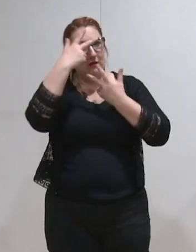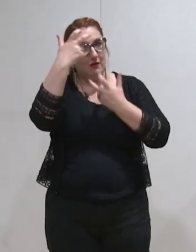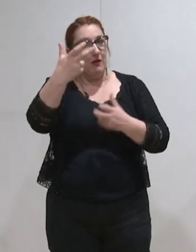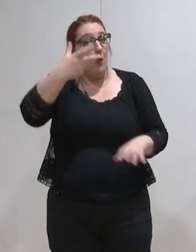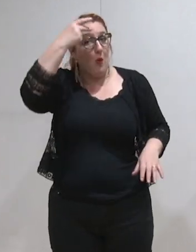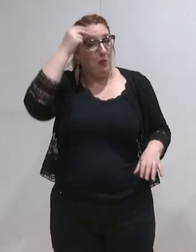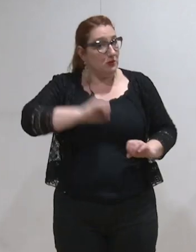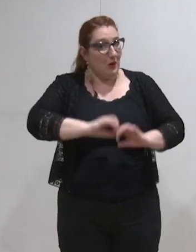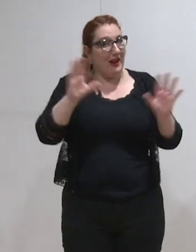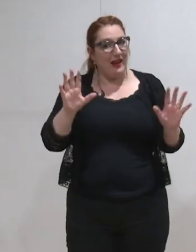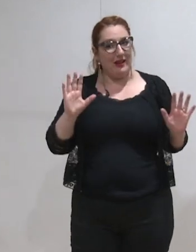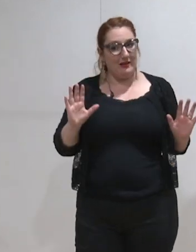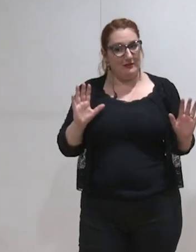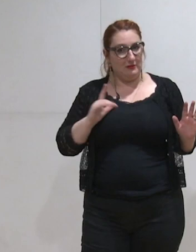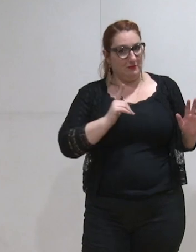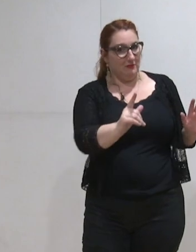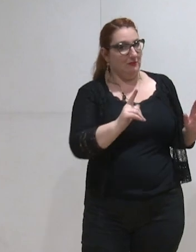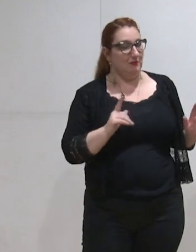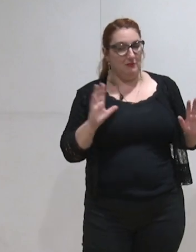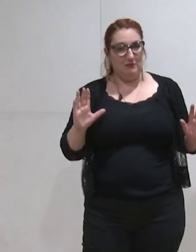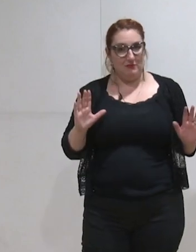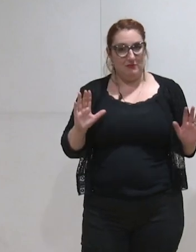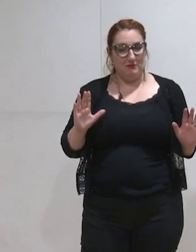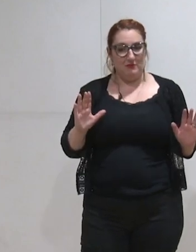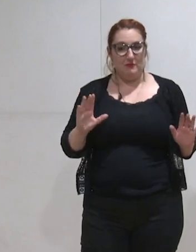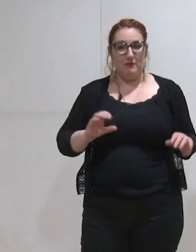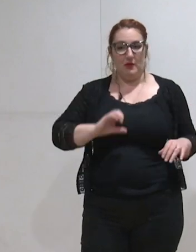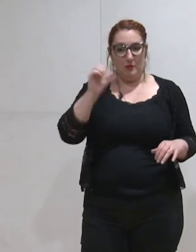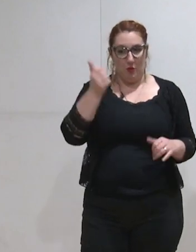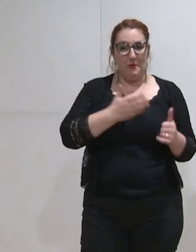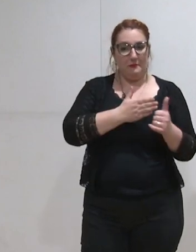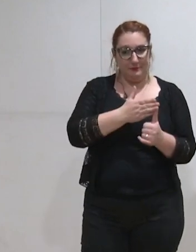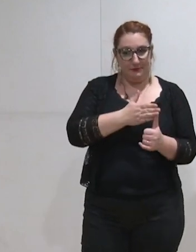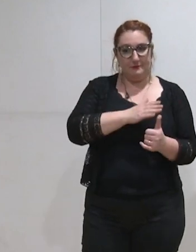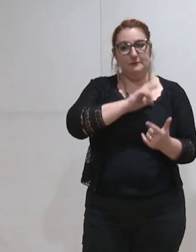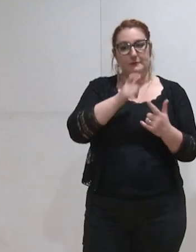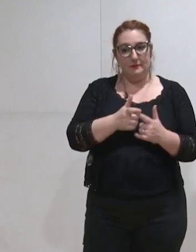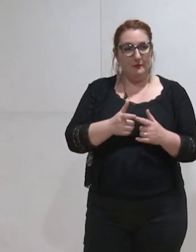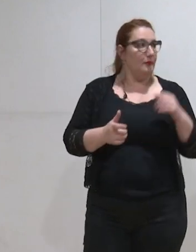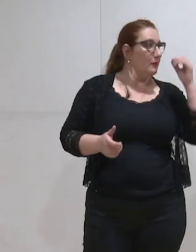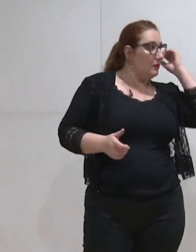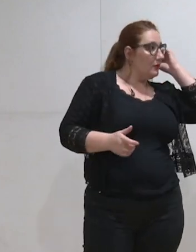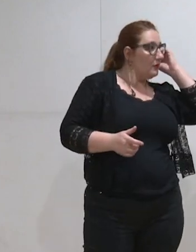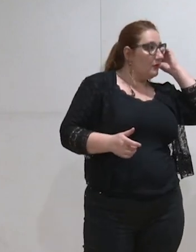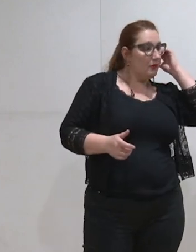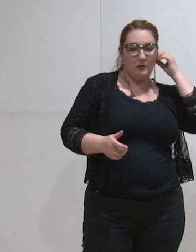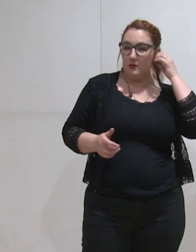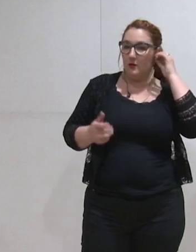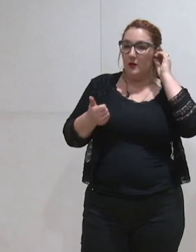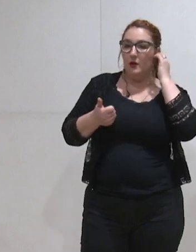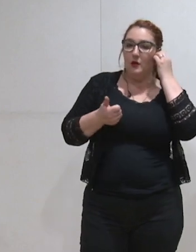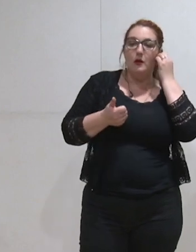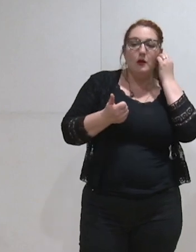en tout cas entre eux et nous ça c'est la première chose maintenant comment on fait pour l'année prochaine et